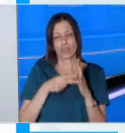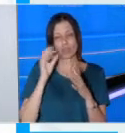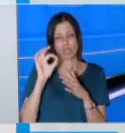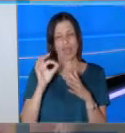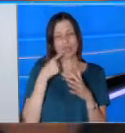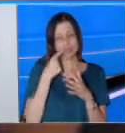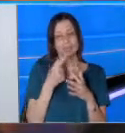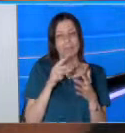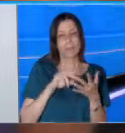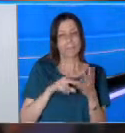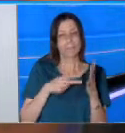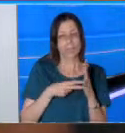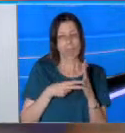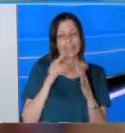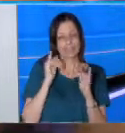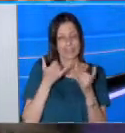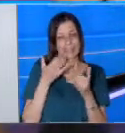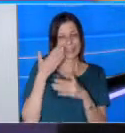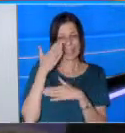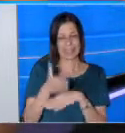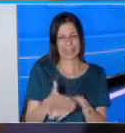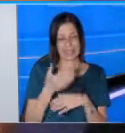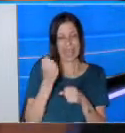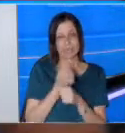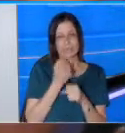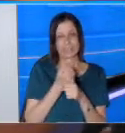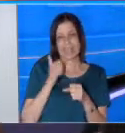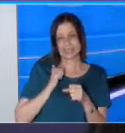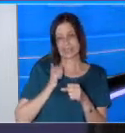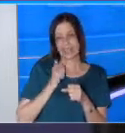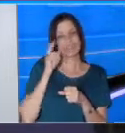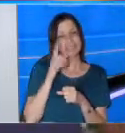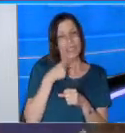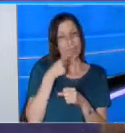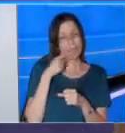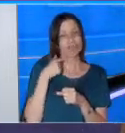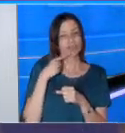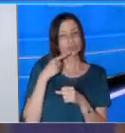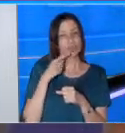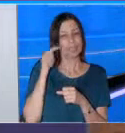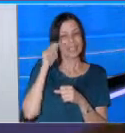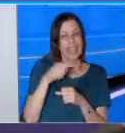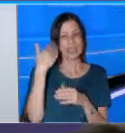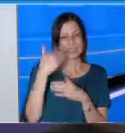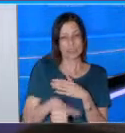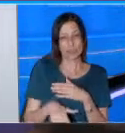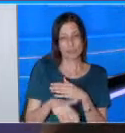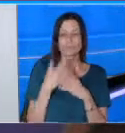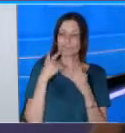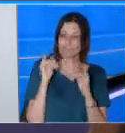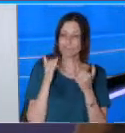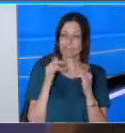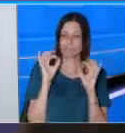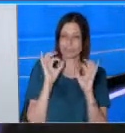אומרת, הפוליטיקה בהחלט נכנסת למבצע הצבאי, וצריך לומר, כשהוא מגיע לסיומו ככל הנראה. כן,